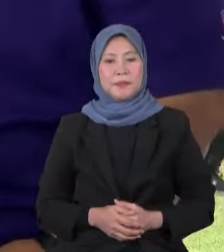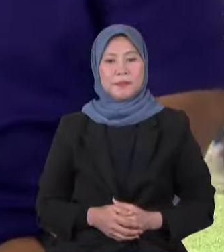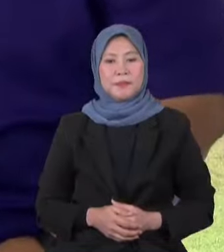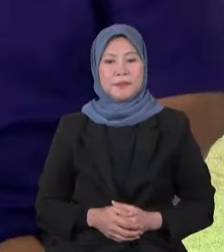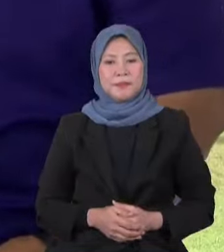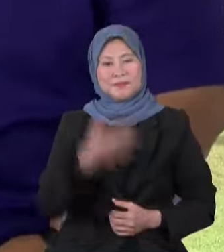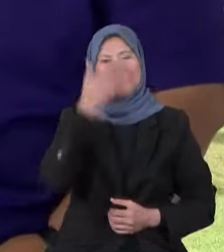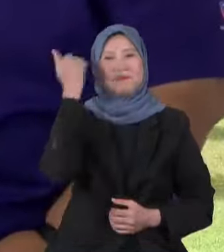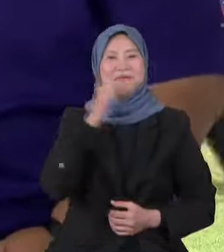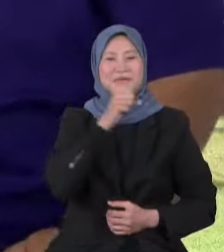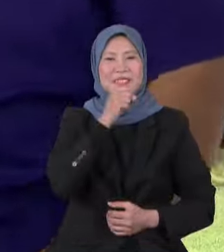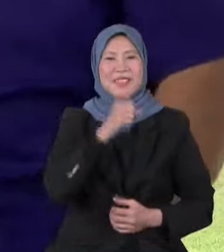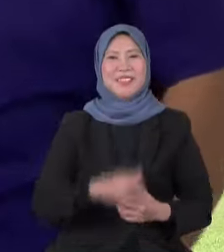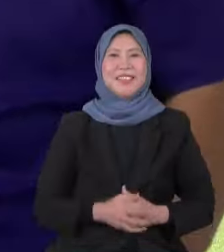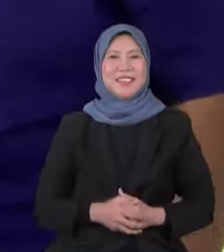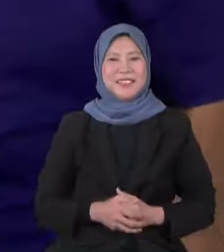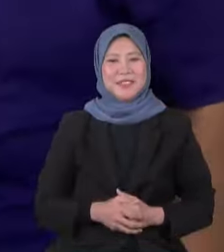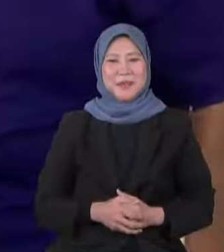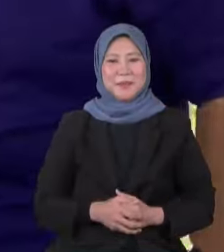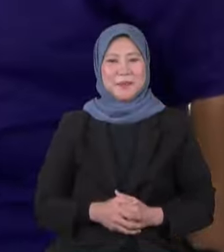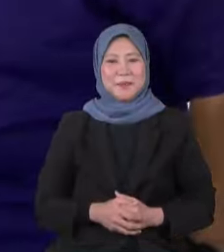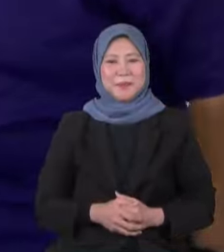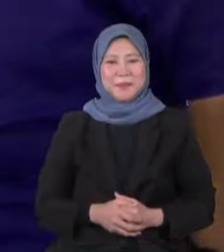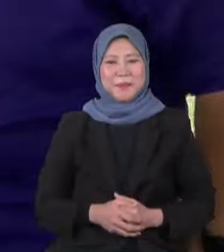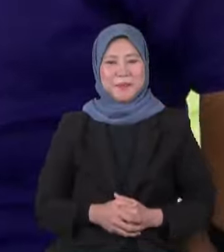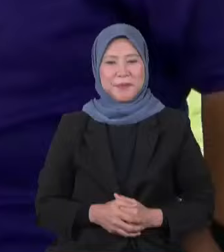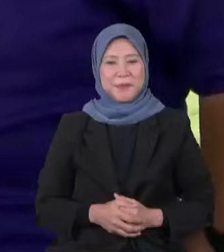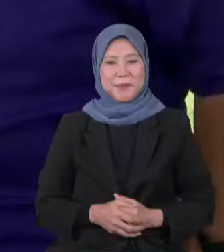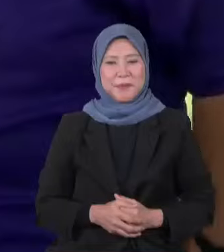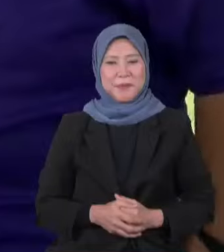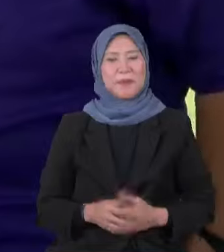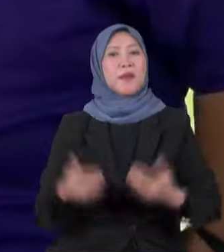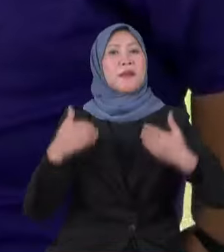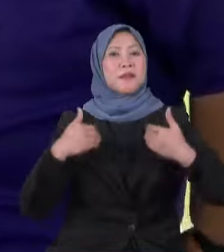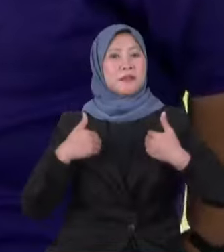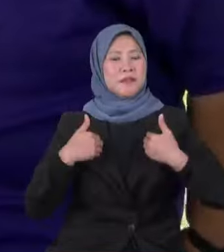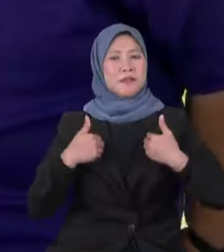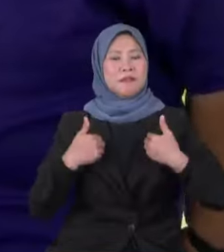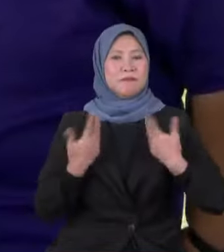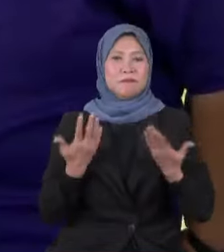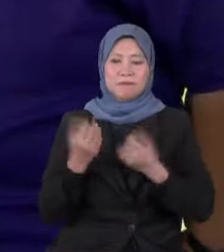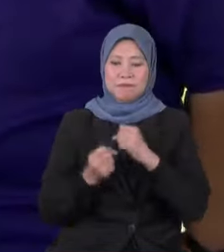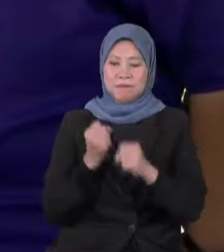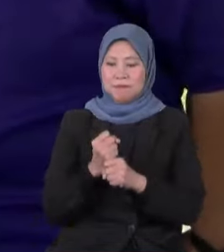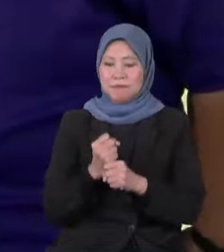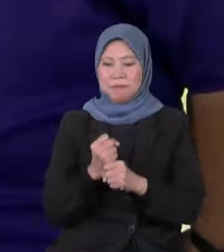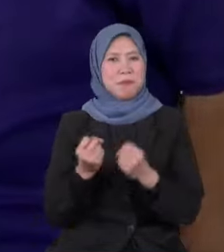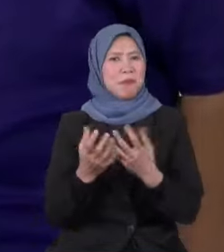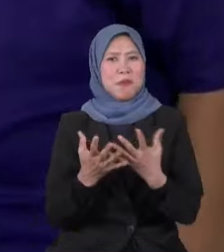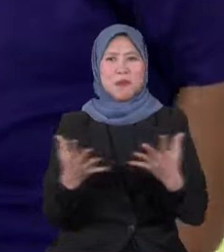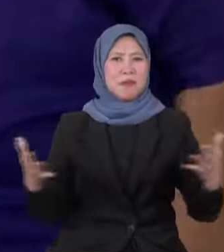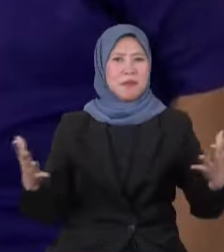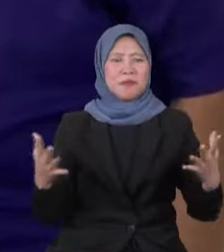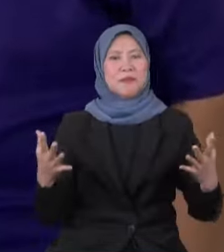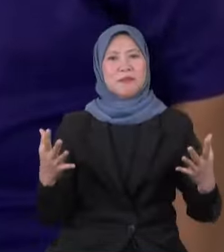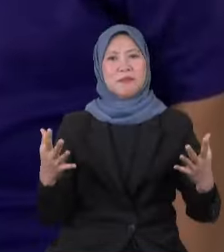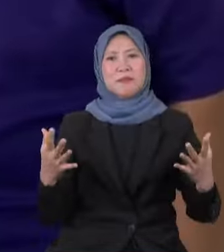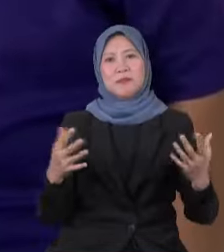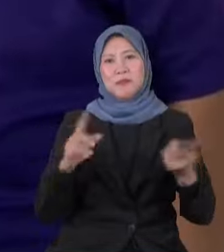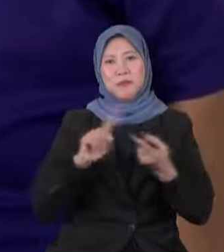Mike terlupa lagi. Dah terbiasa kita borak Perkara-perkara yang saya dah bagi tahu tadi, banyak benda-benda